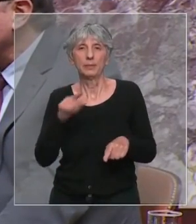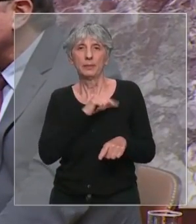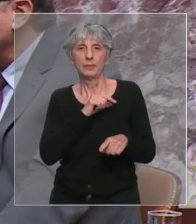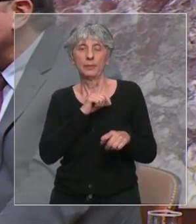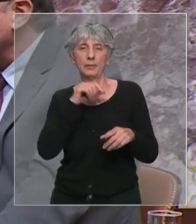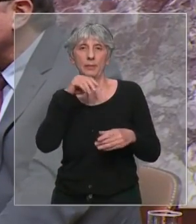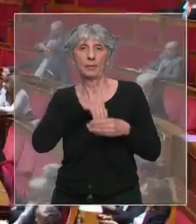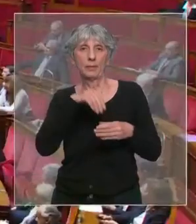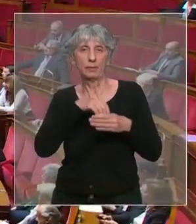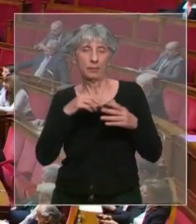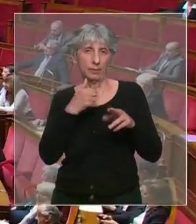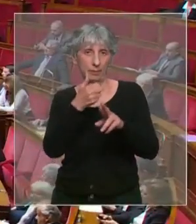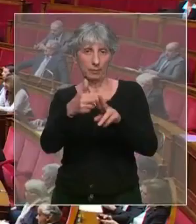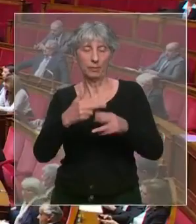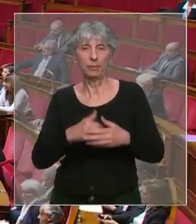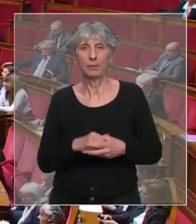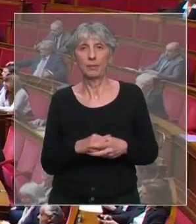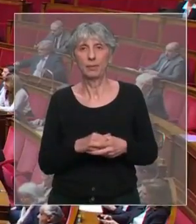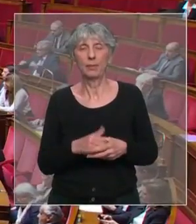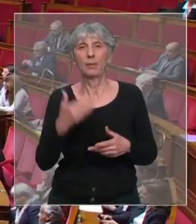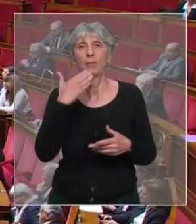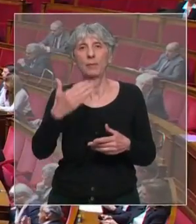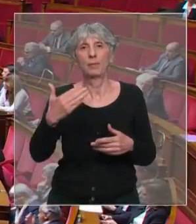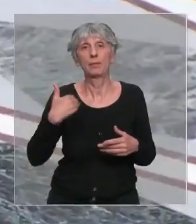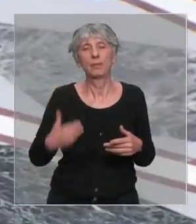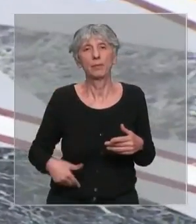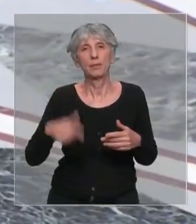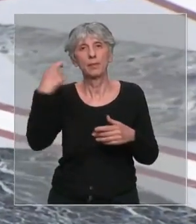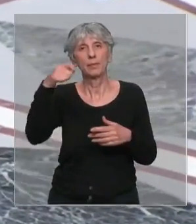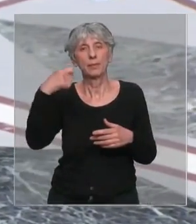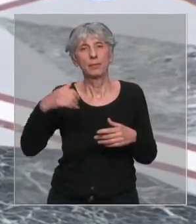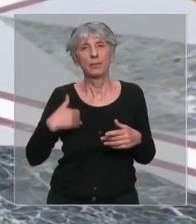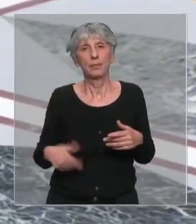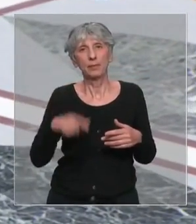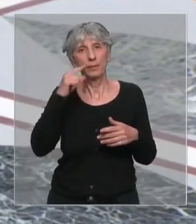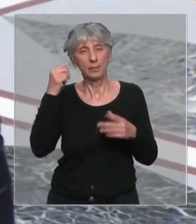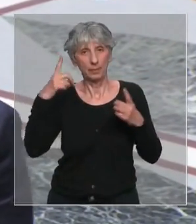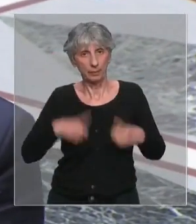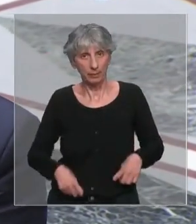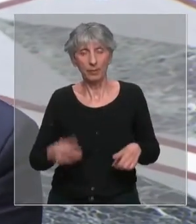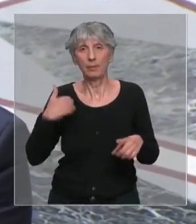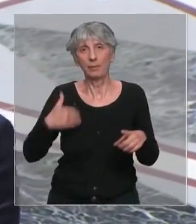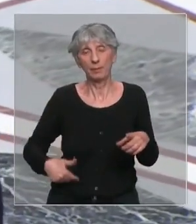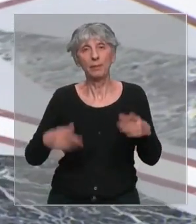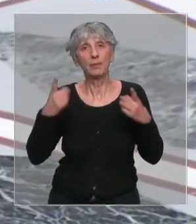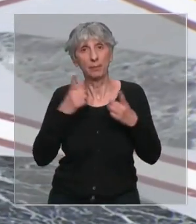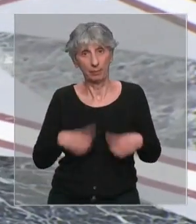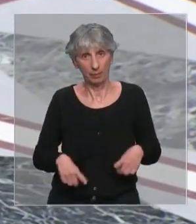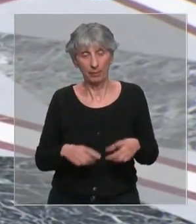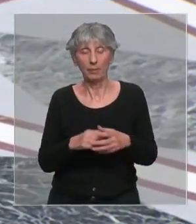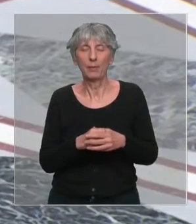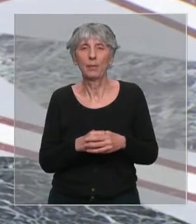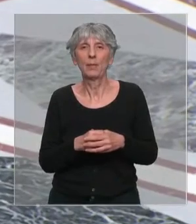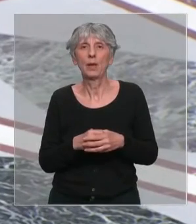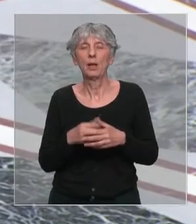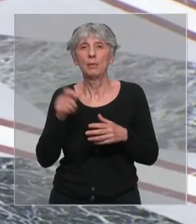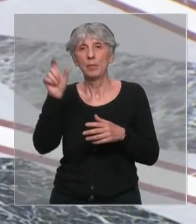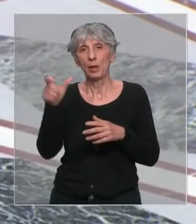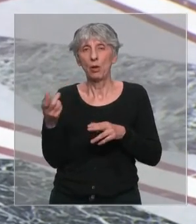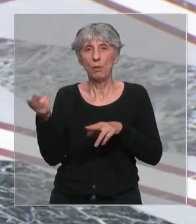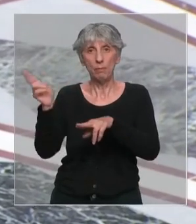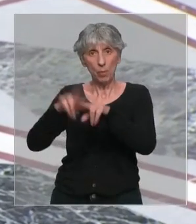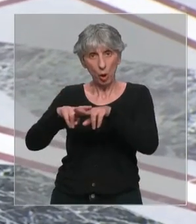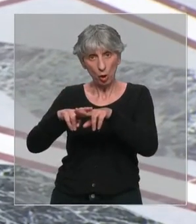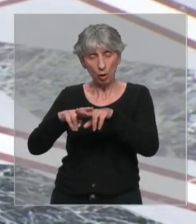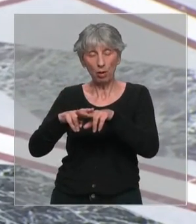et des Outre-mer. Merci Madame la Présidente, Mesdames et Messieurs les députés. Madame la députée, quand il y a un mort, il y a toujours